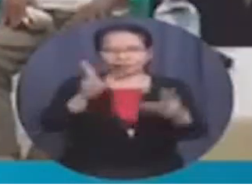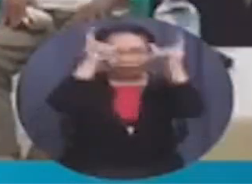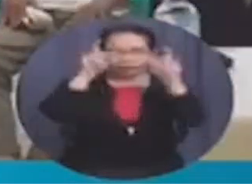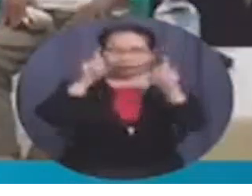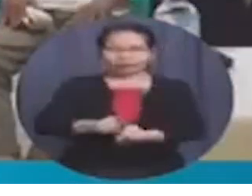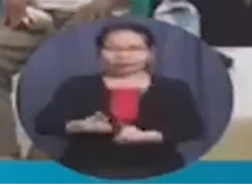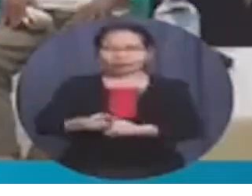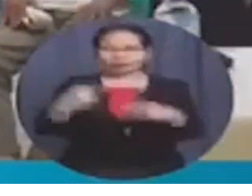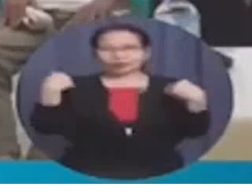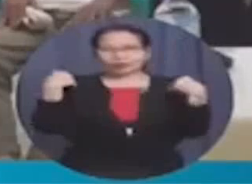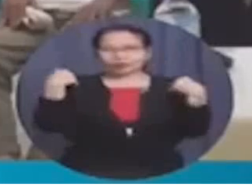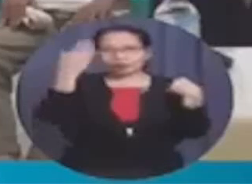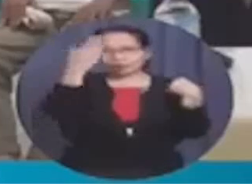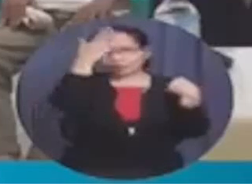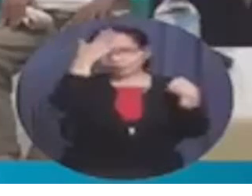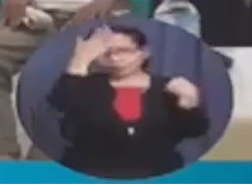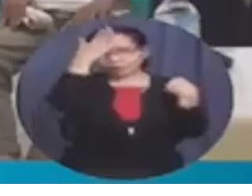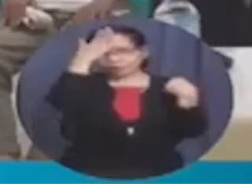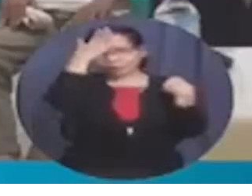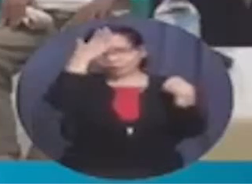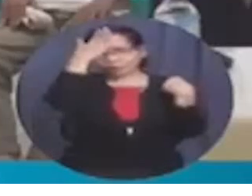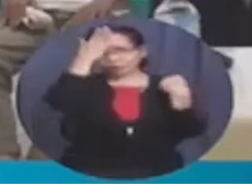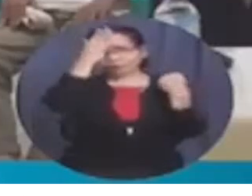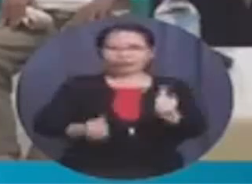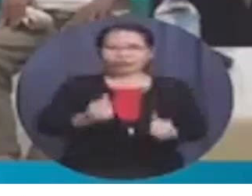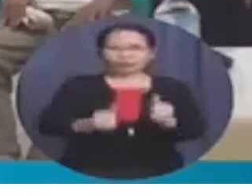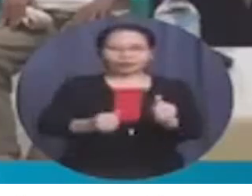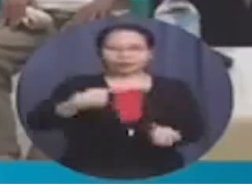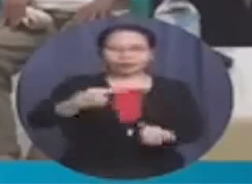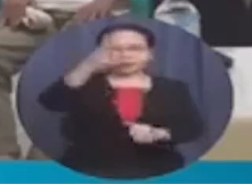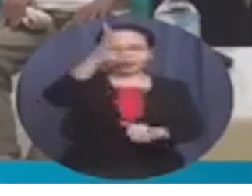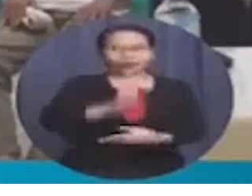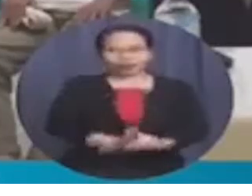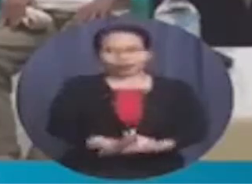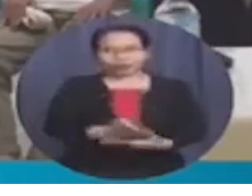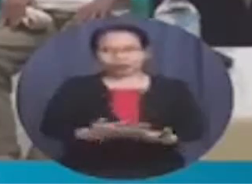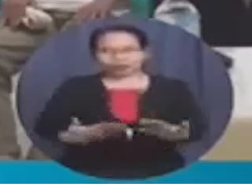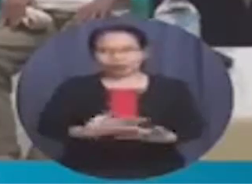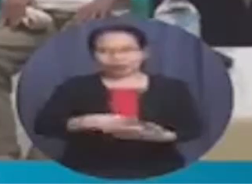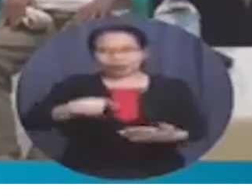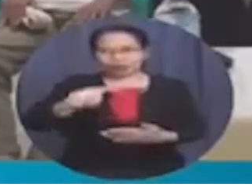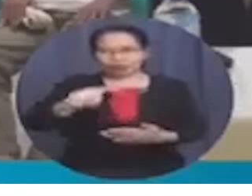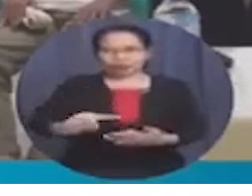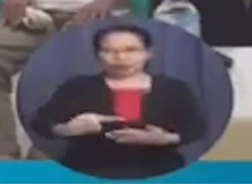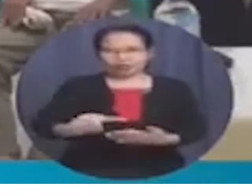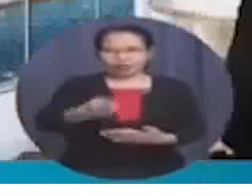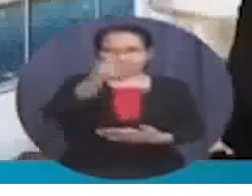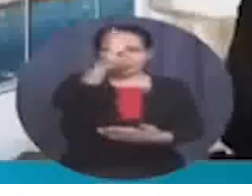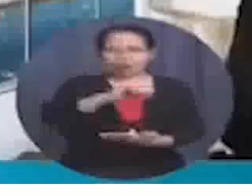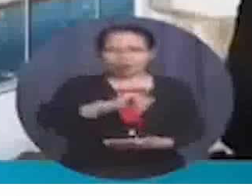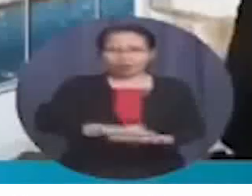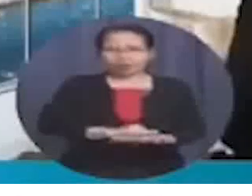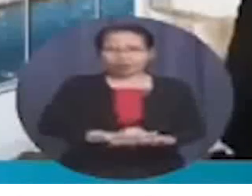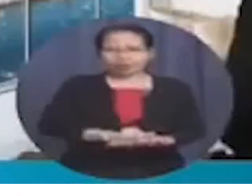Kaya we have to discern alin ba ang sinabi ng Diyos. At yung sinabi ng Diyos, yon